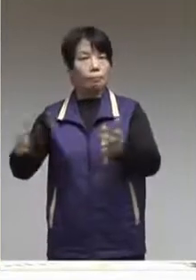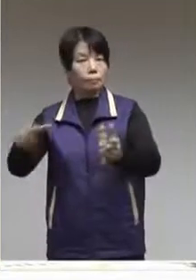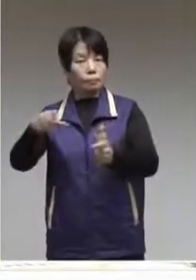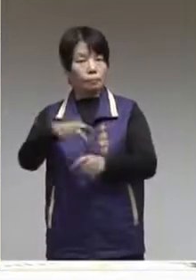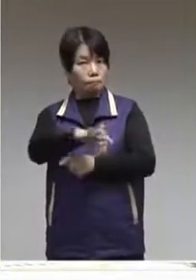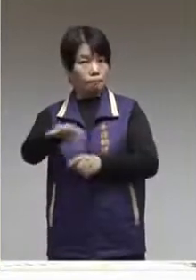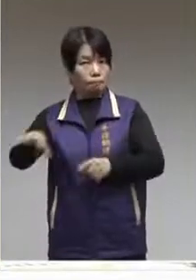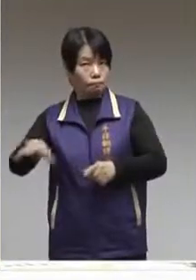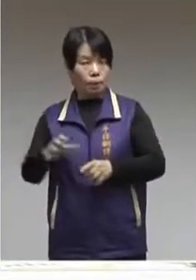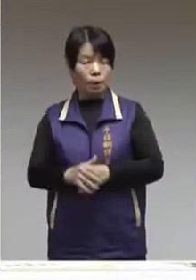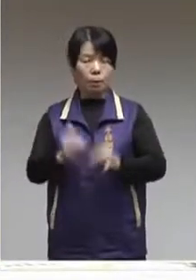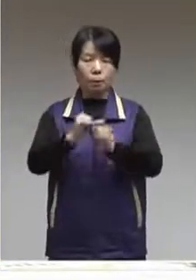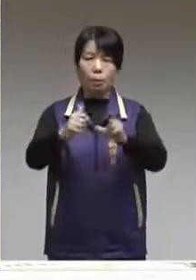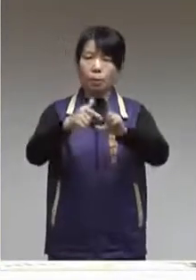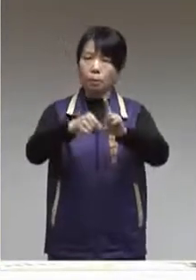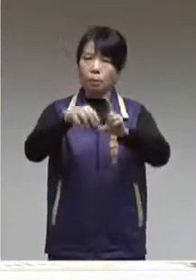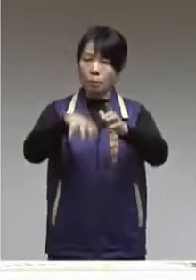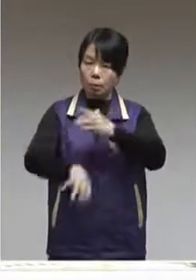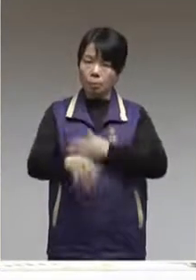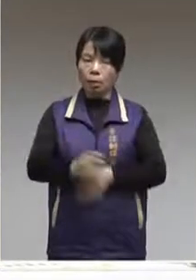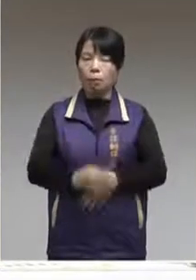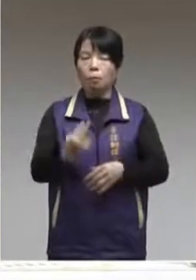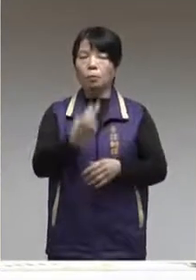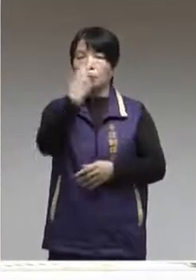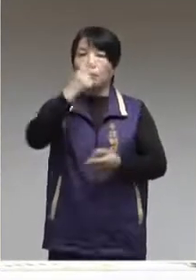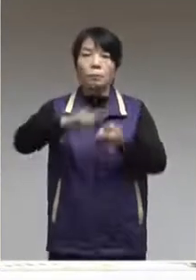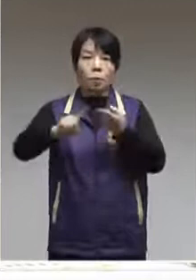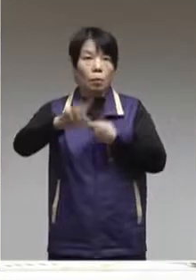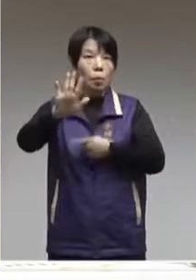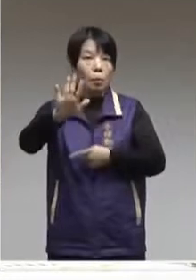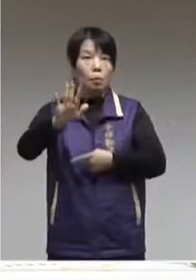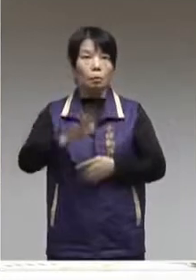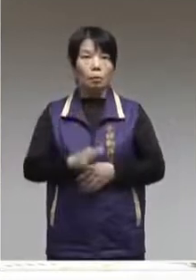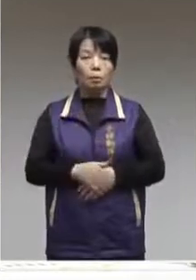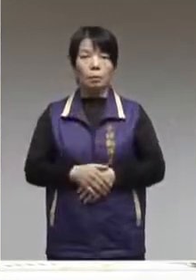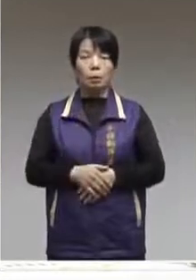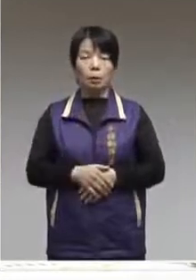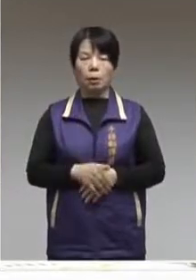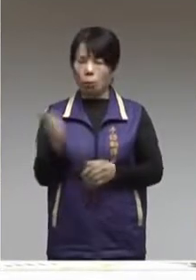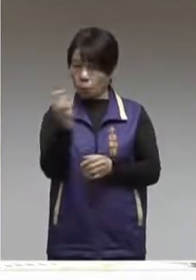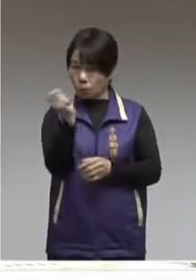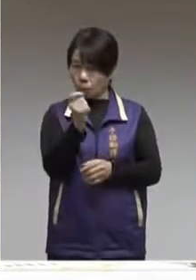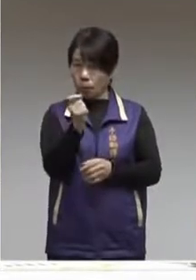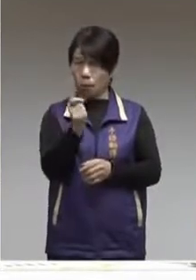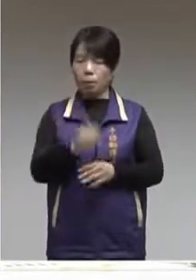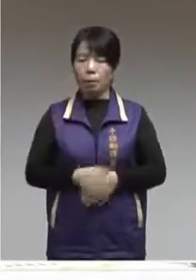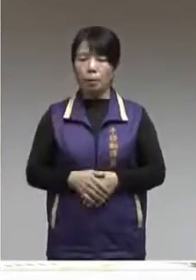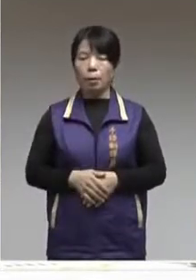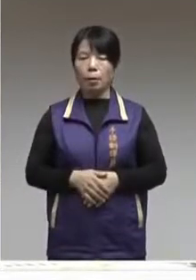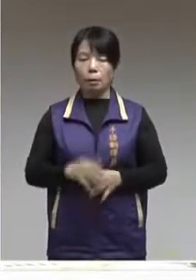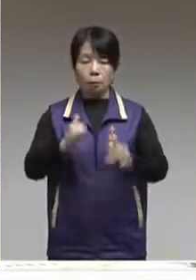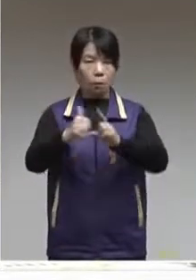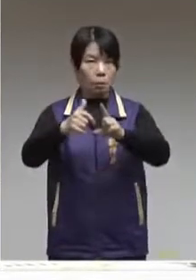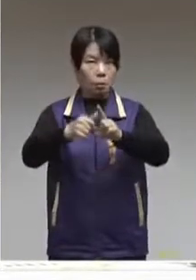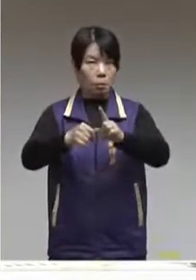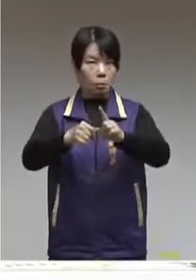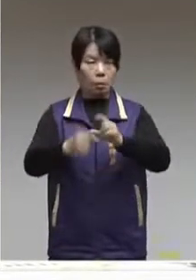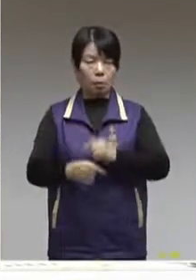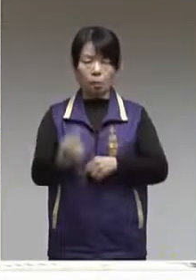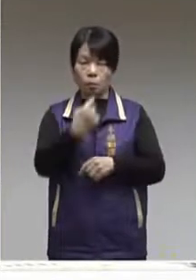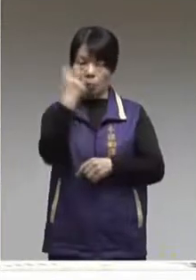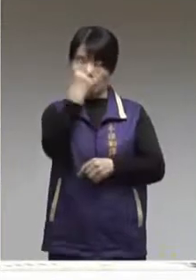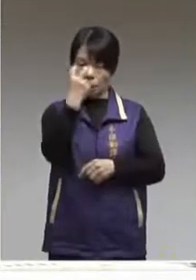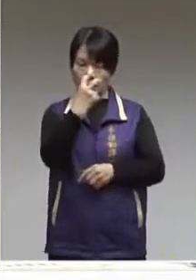在我们的社区里面，假如有呼吸道症状的，那我们就可以提早可以让在社区里面发